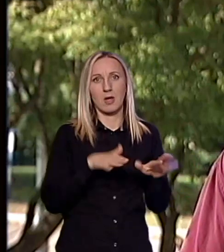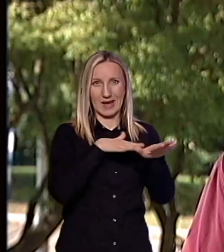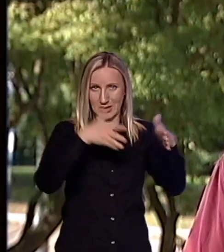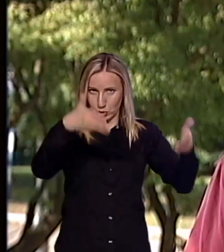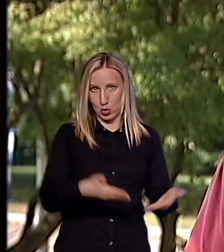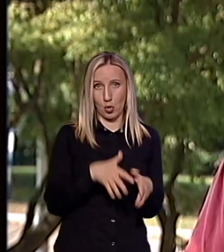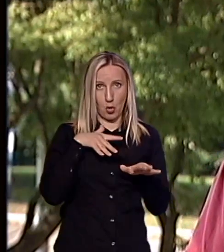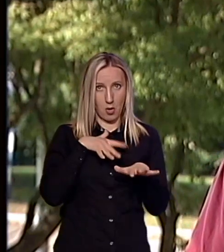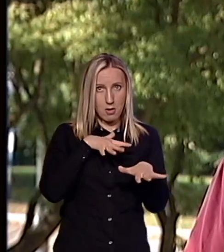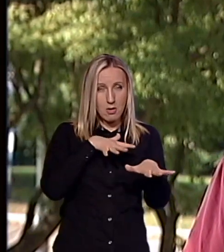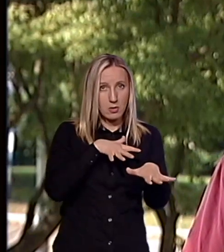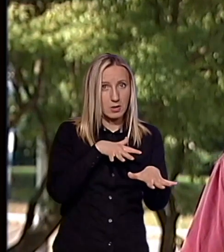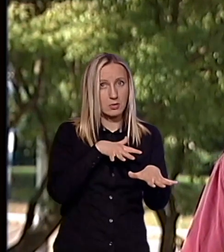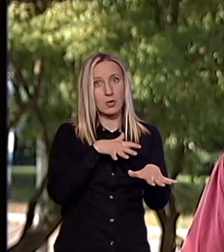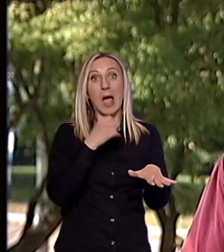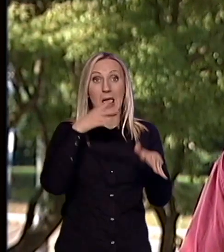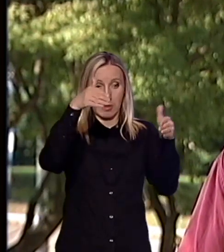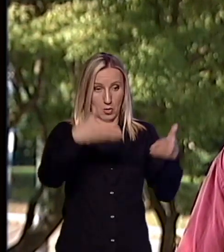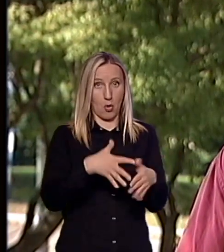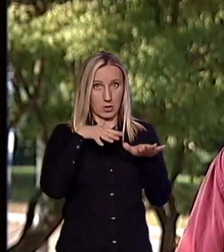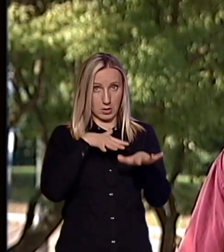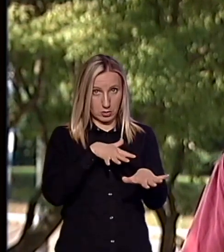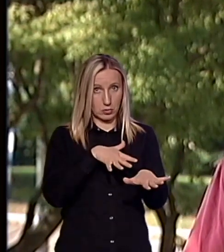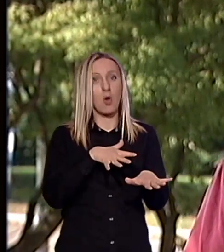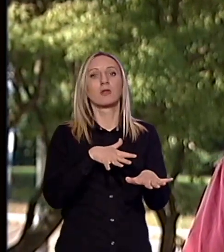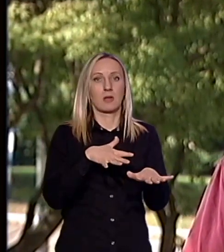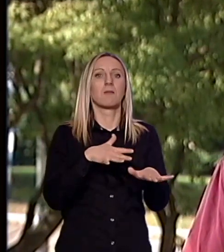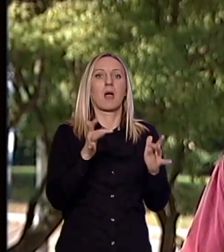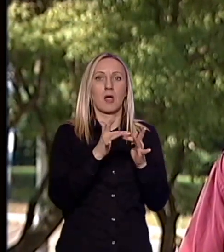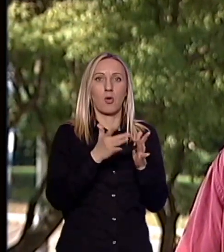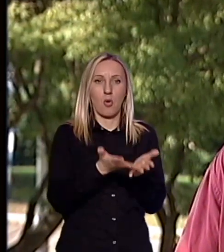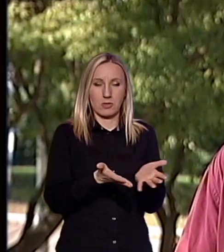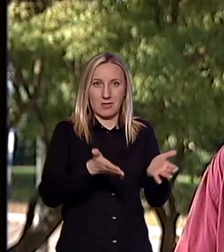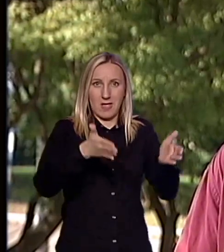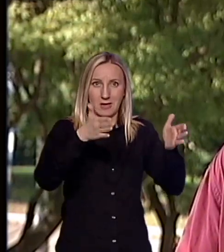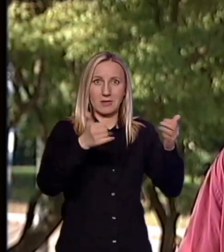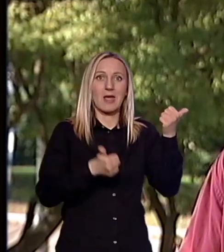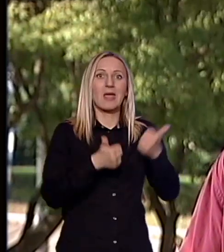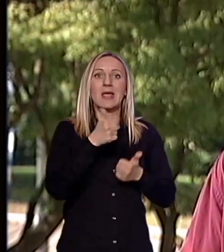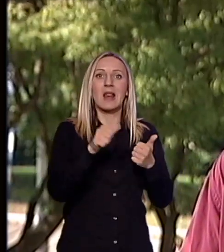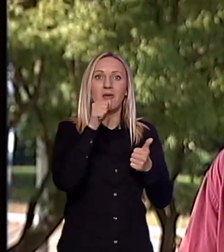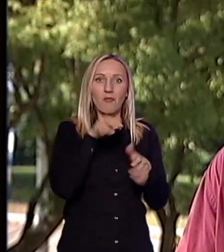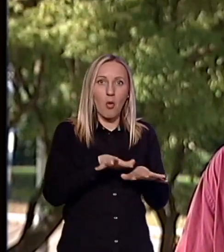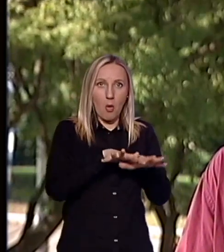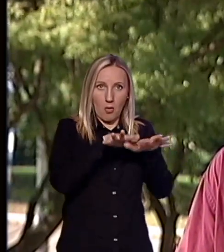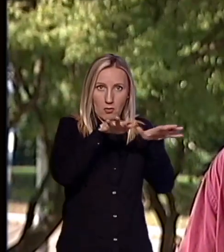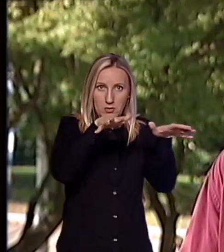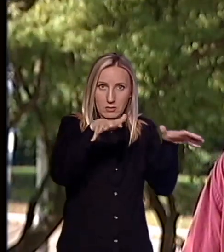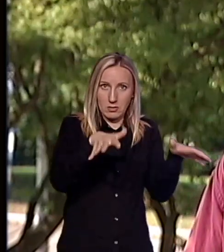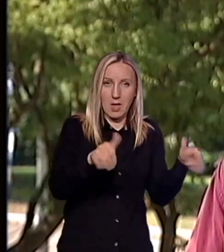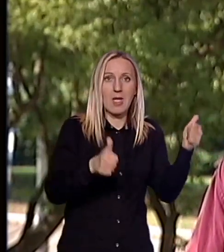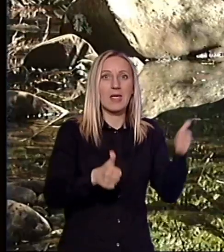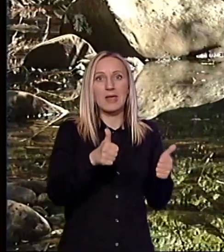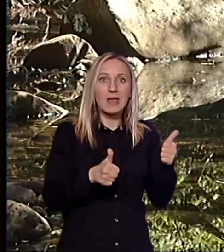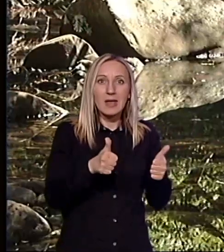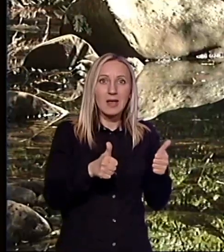rečnim koritom, onda ona ima kontakt sa priobaljem i dolazi do razmene. Znači ili voda ide iz zemljišta u kareci ili